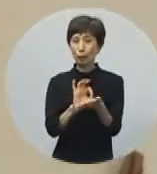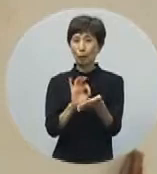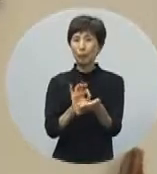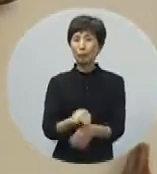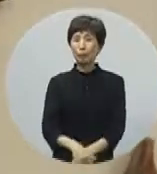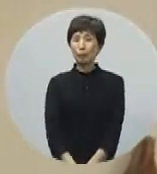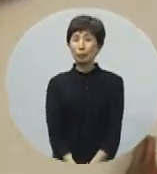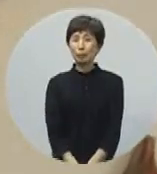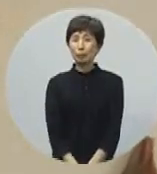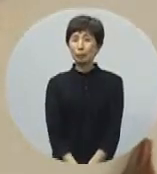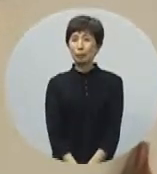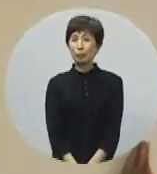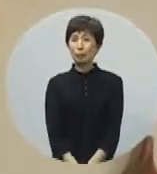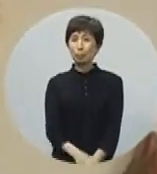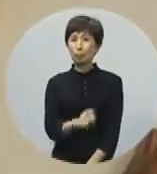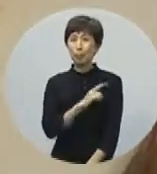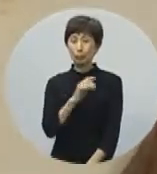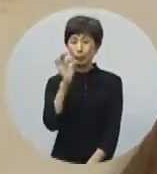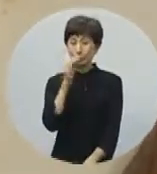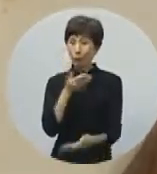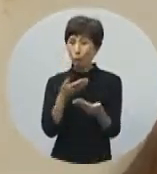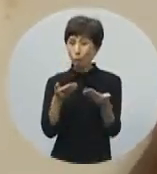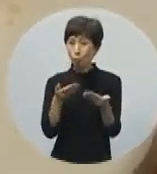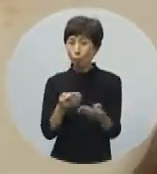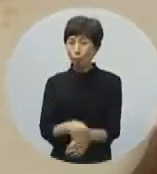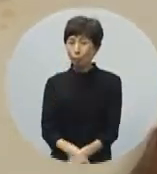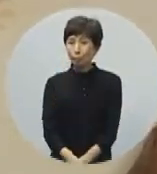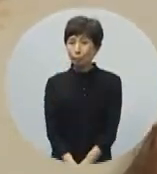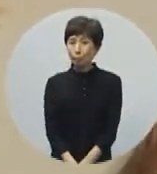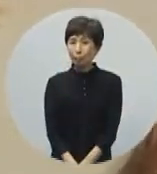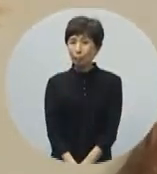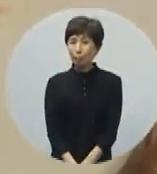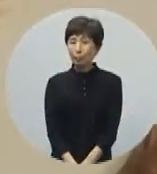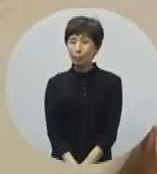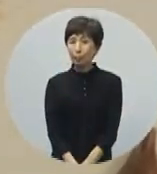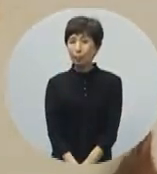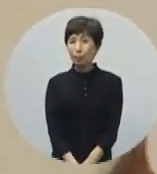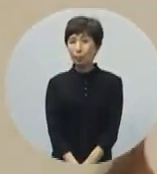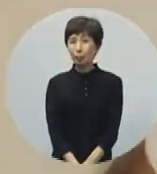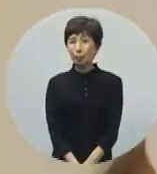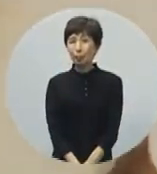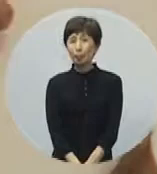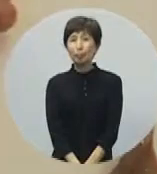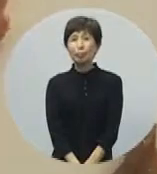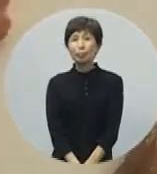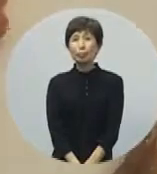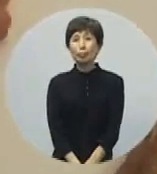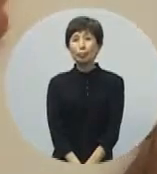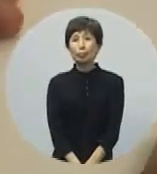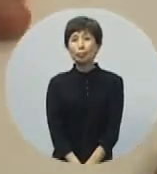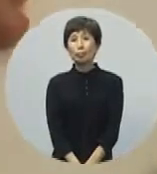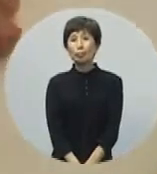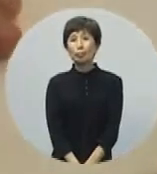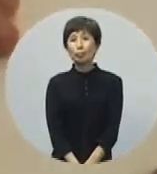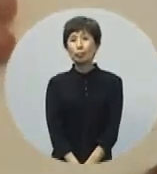ず板長がお手本 で、この刃先をね進行方向に向けながら最